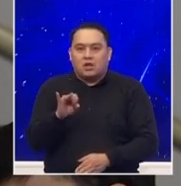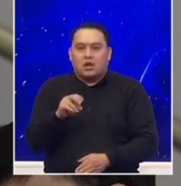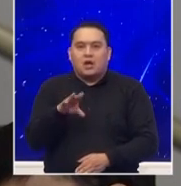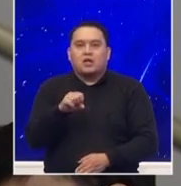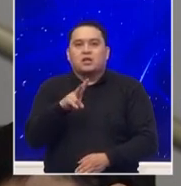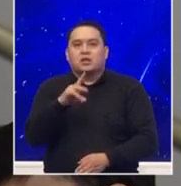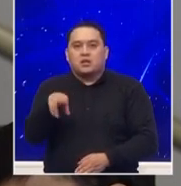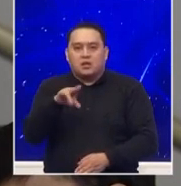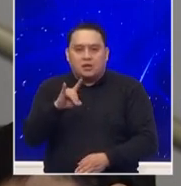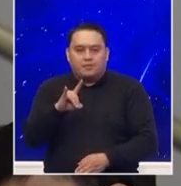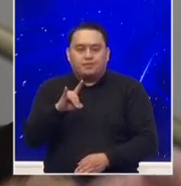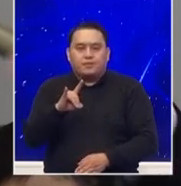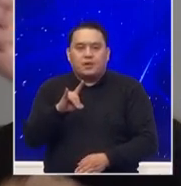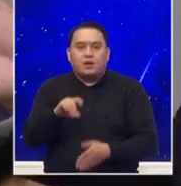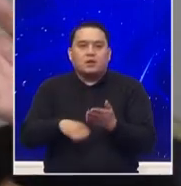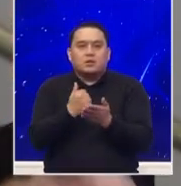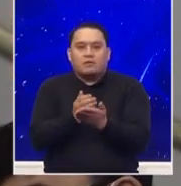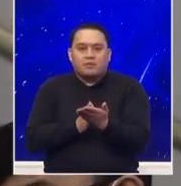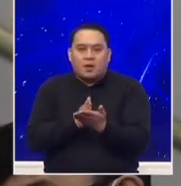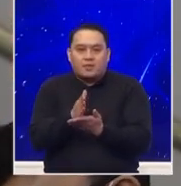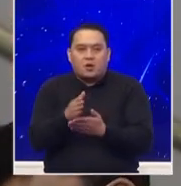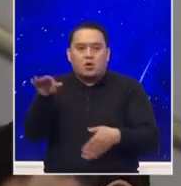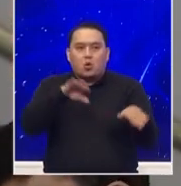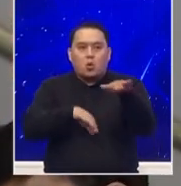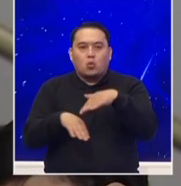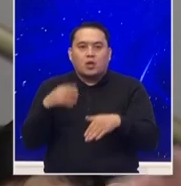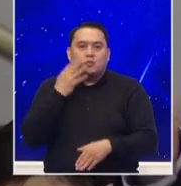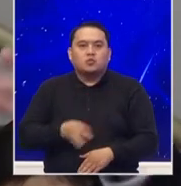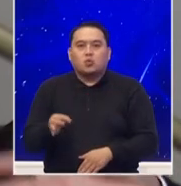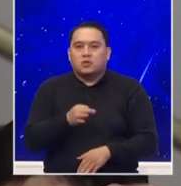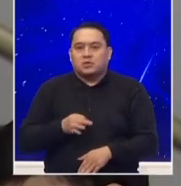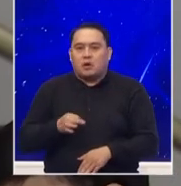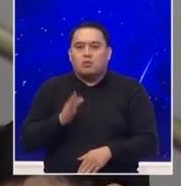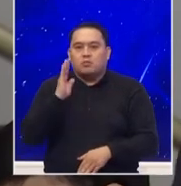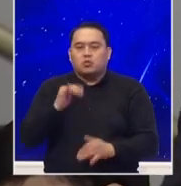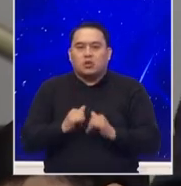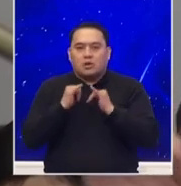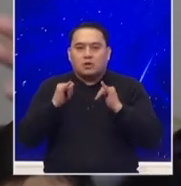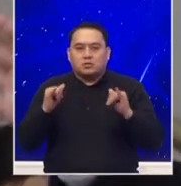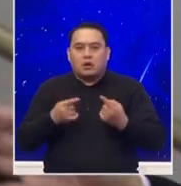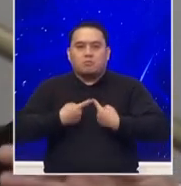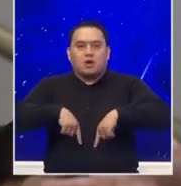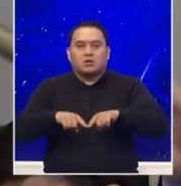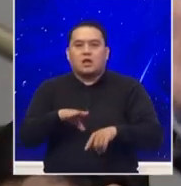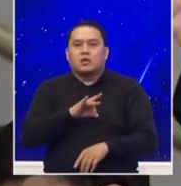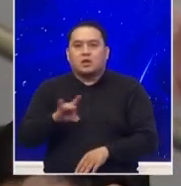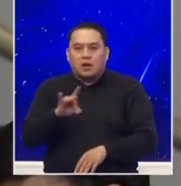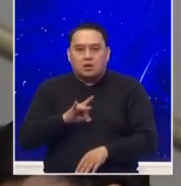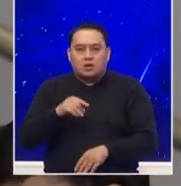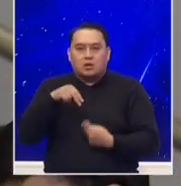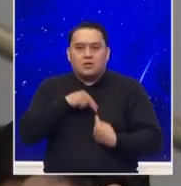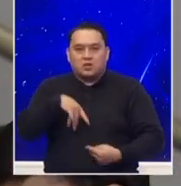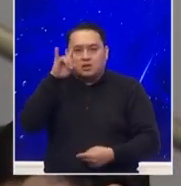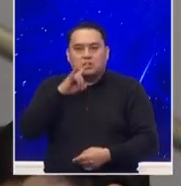Кайнде. Еще одним приоритетом является горный кластер Алматинский, где будут развиты туристические базы в Талгарском районе и